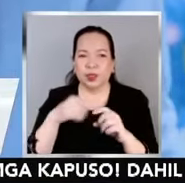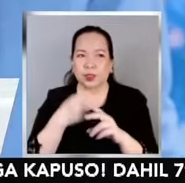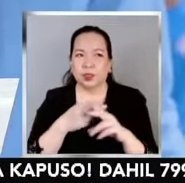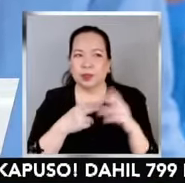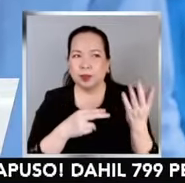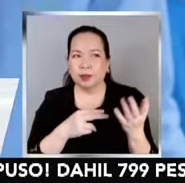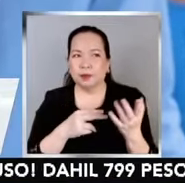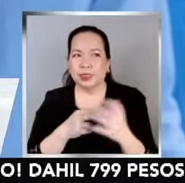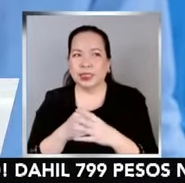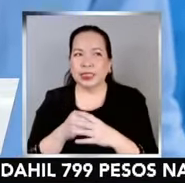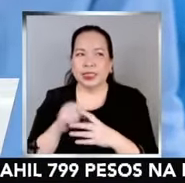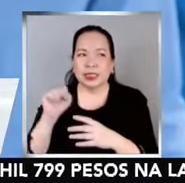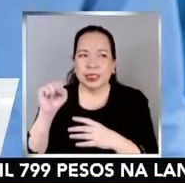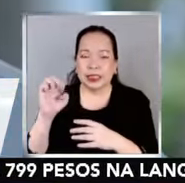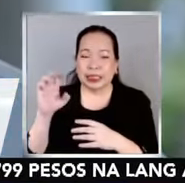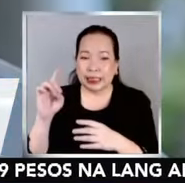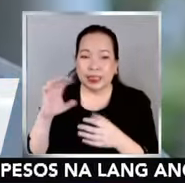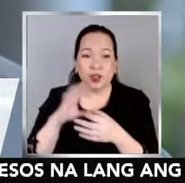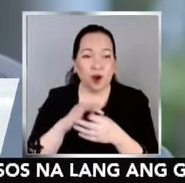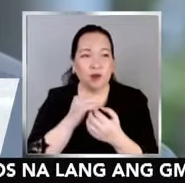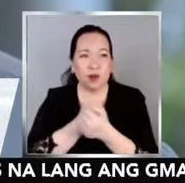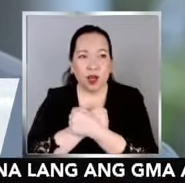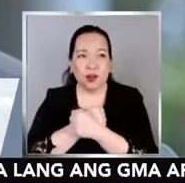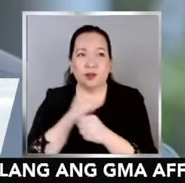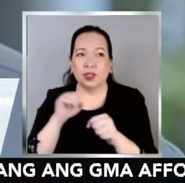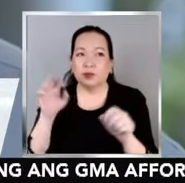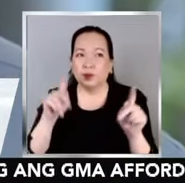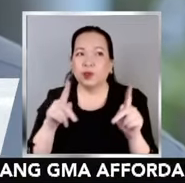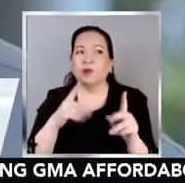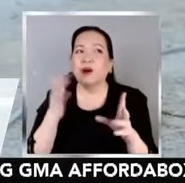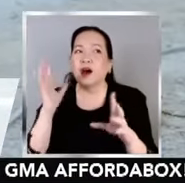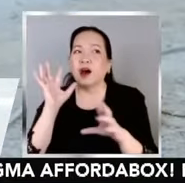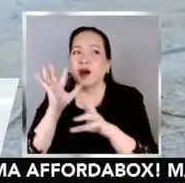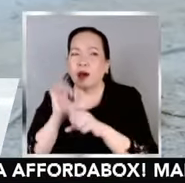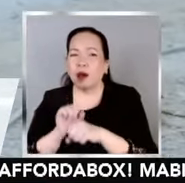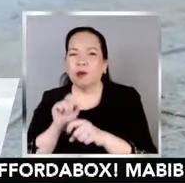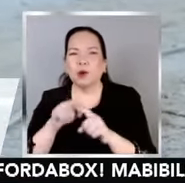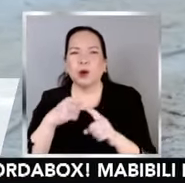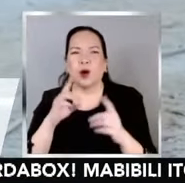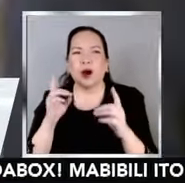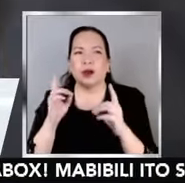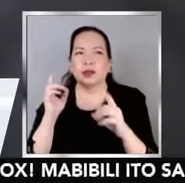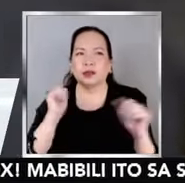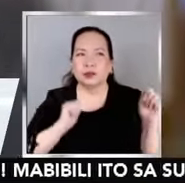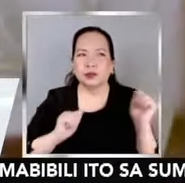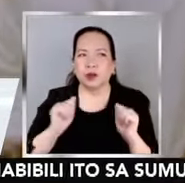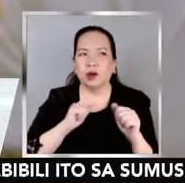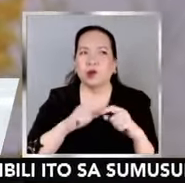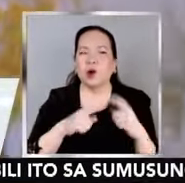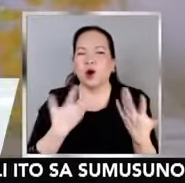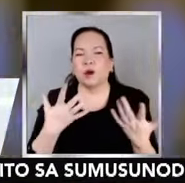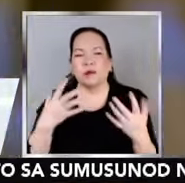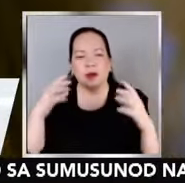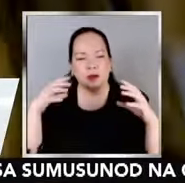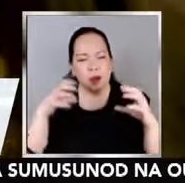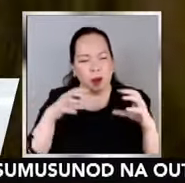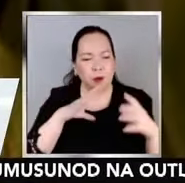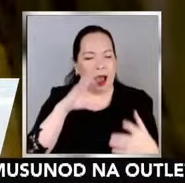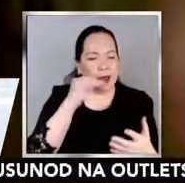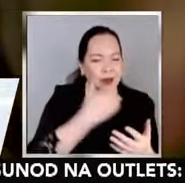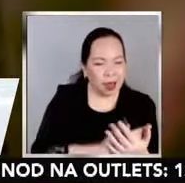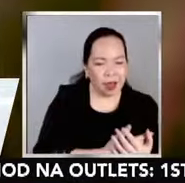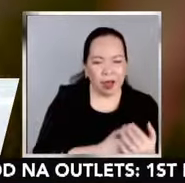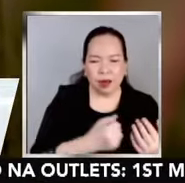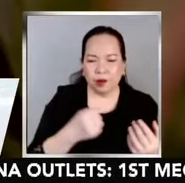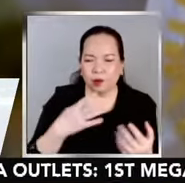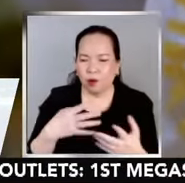Kung nasanay ang ibang manunood sa mga dramang may pinag-aagawang anak o baby, iba raw ang magiging